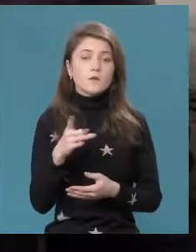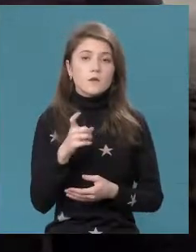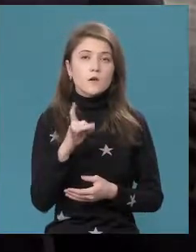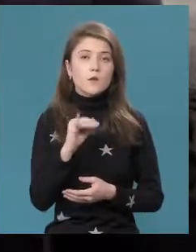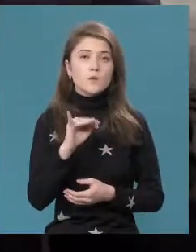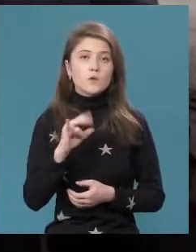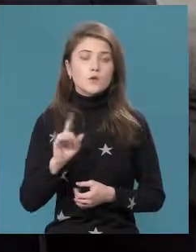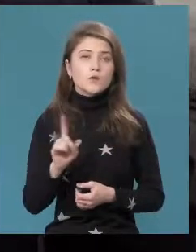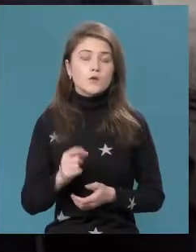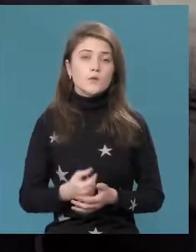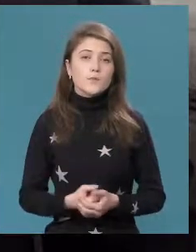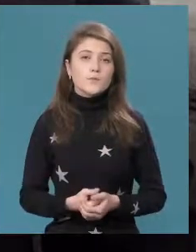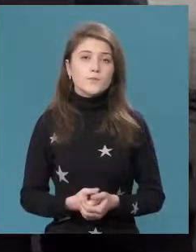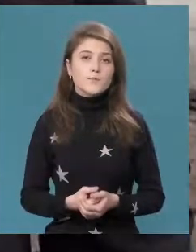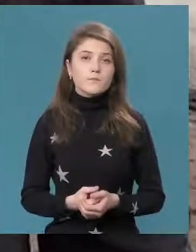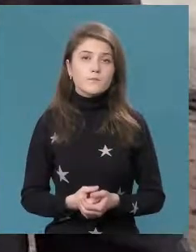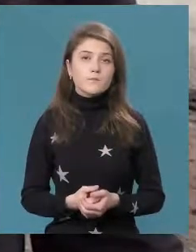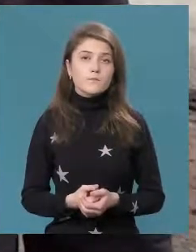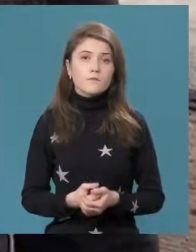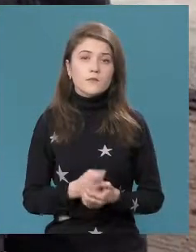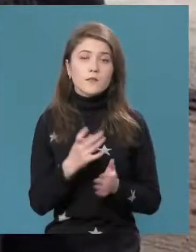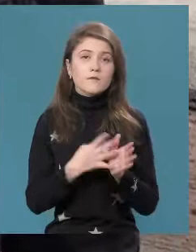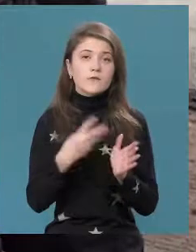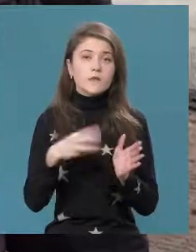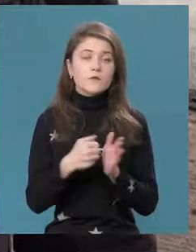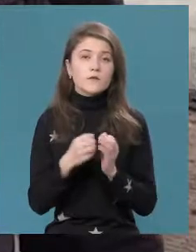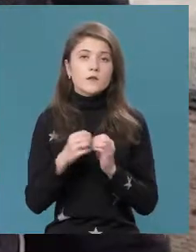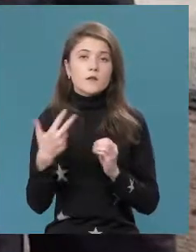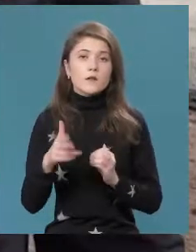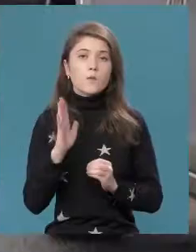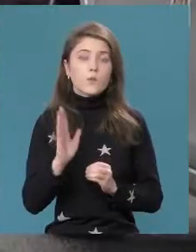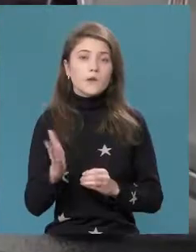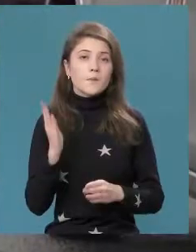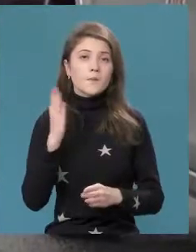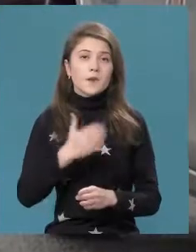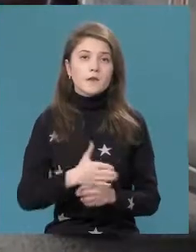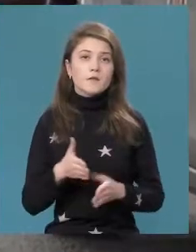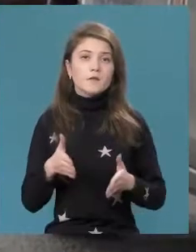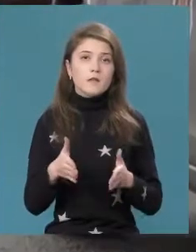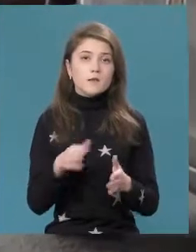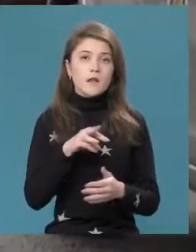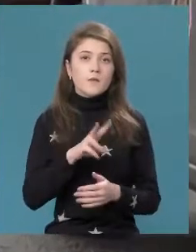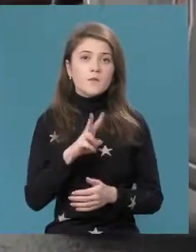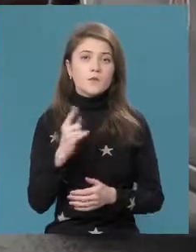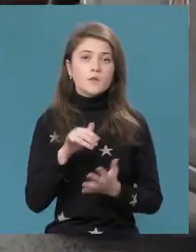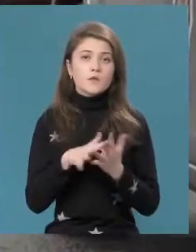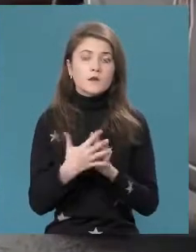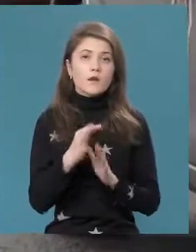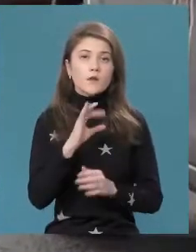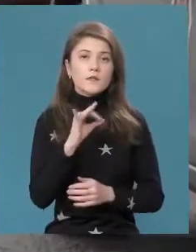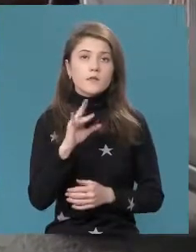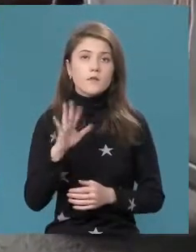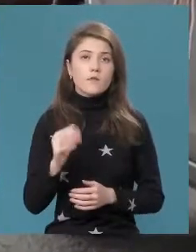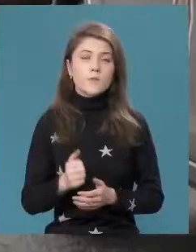що з 9:30 до 10:30 буде перекрита траса М-21 в селі Осикова. На минулій